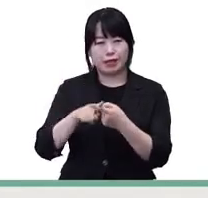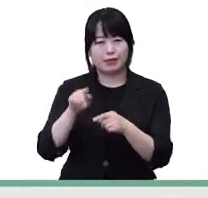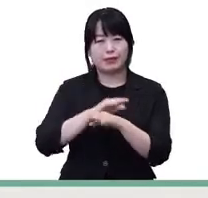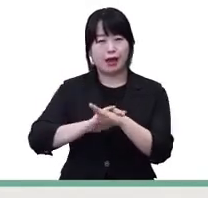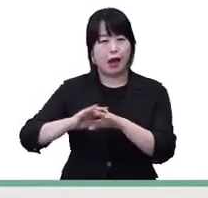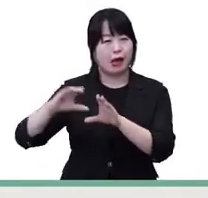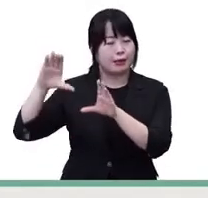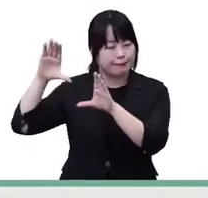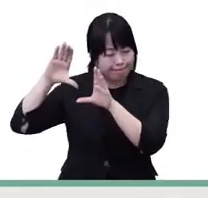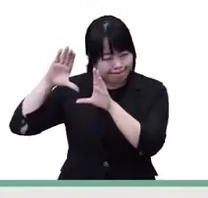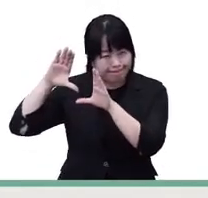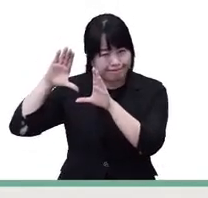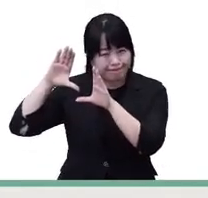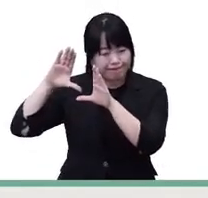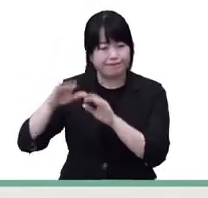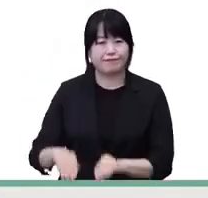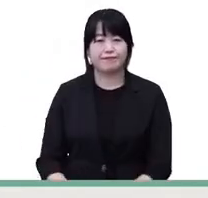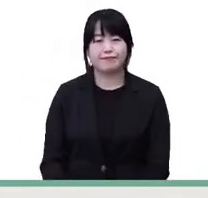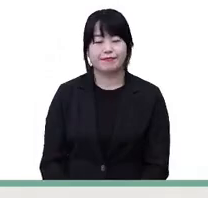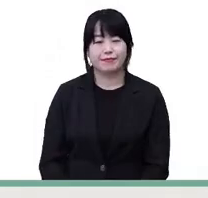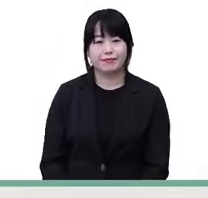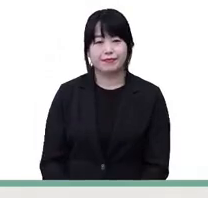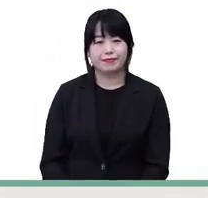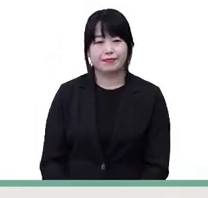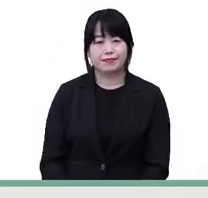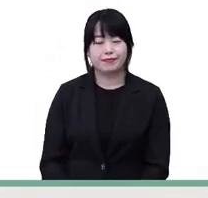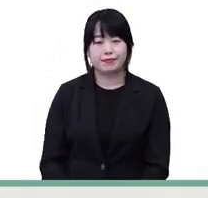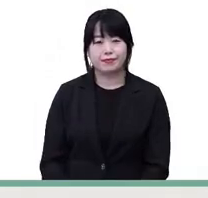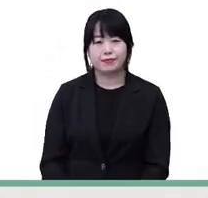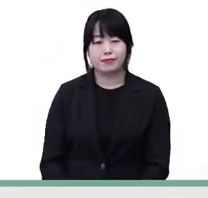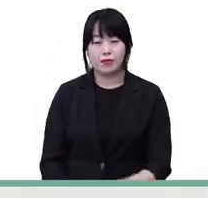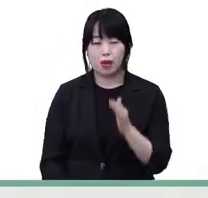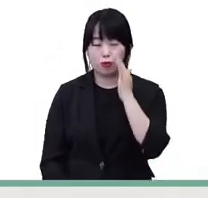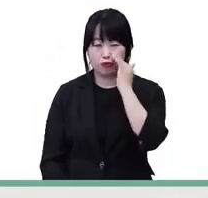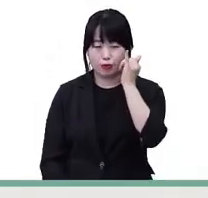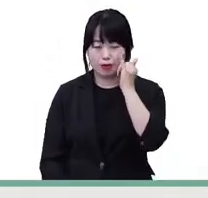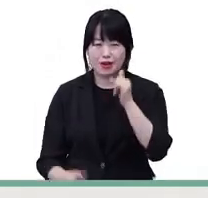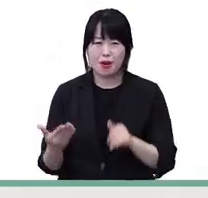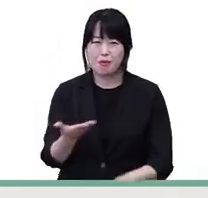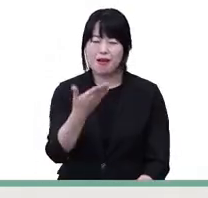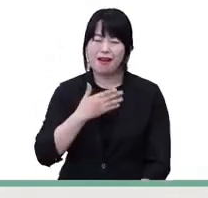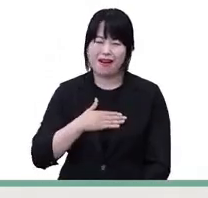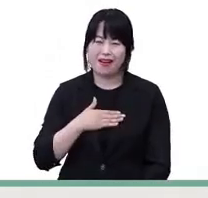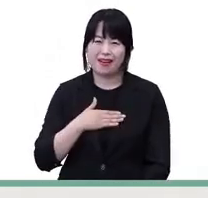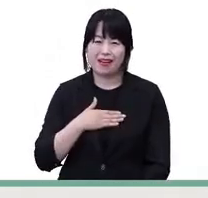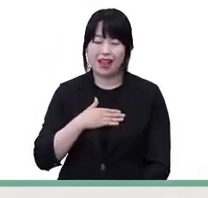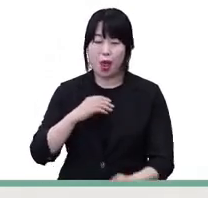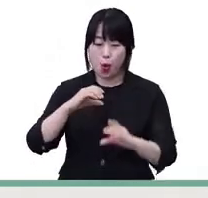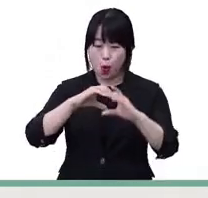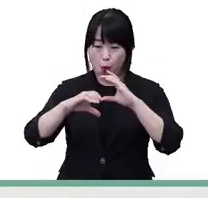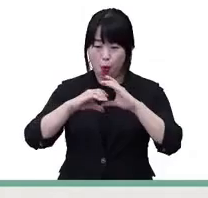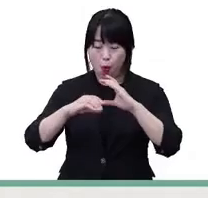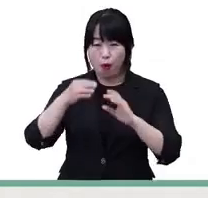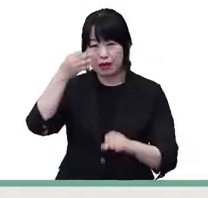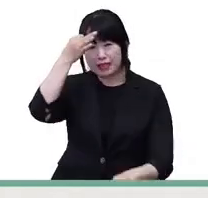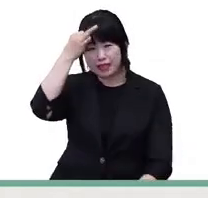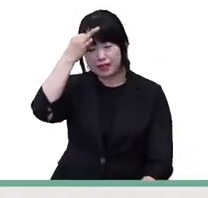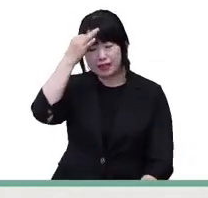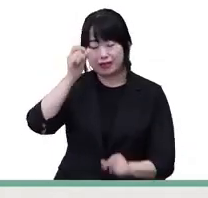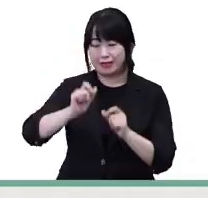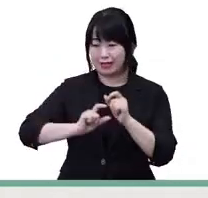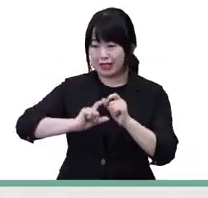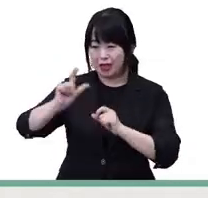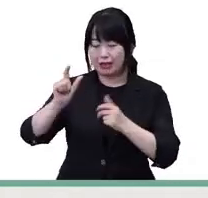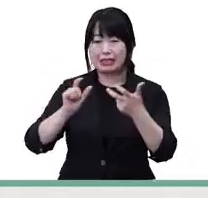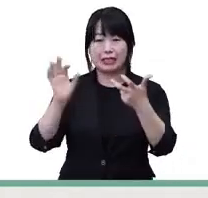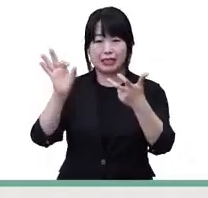이야기하고 있습니다. 그 이유가 또 부모님들이 아시겠지만 의사소통은 사실은 거의